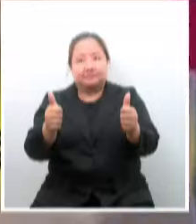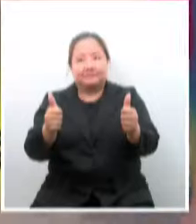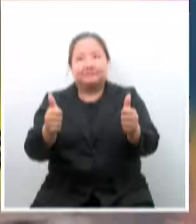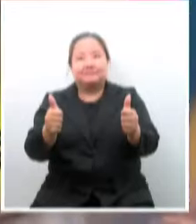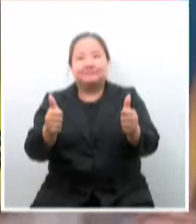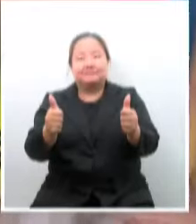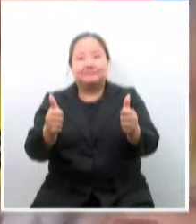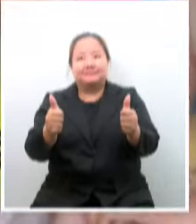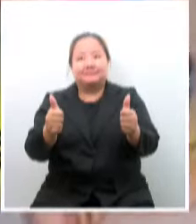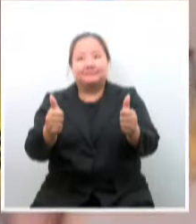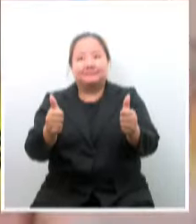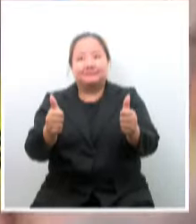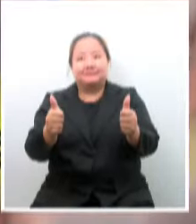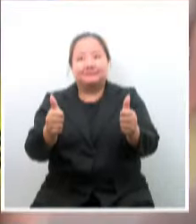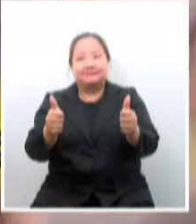ดี